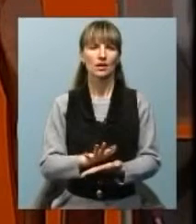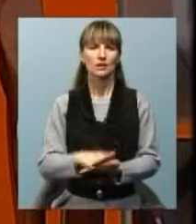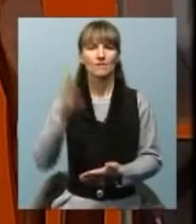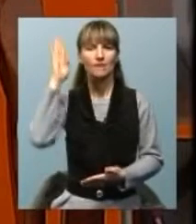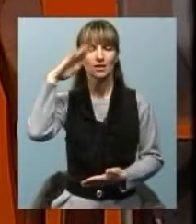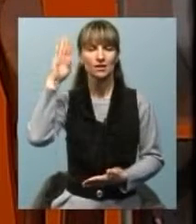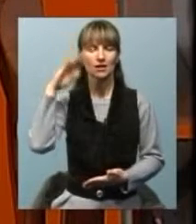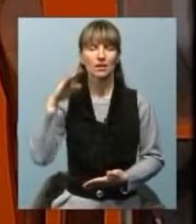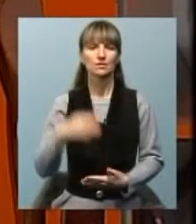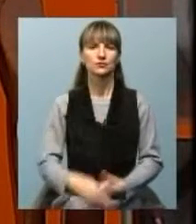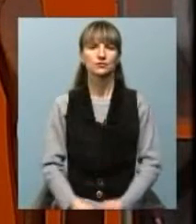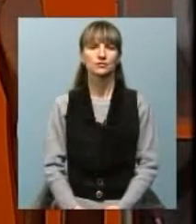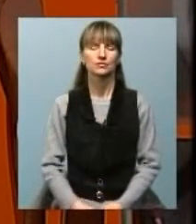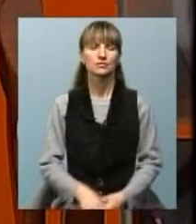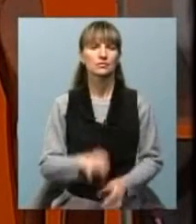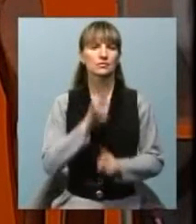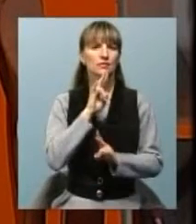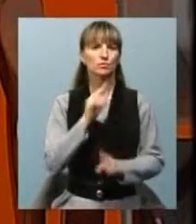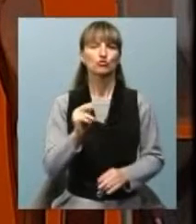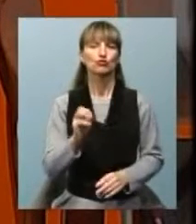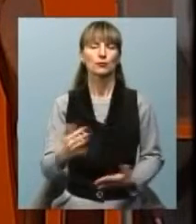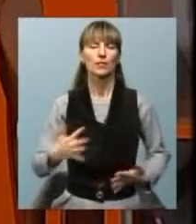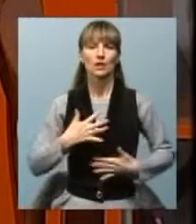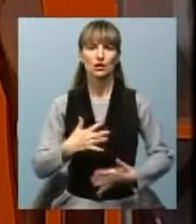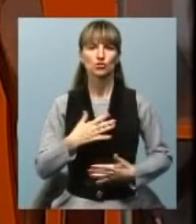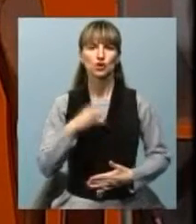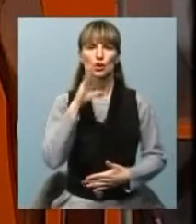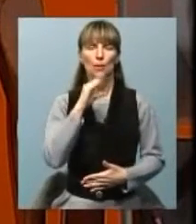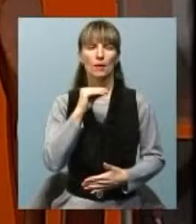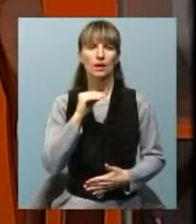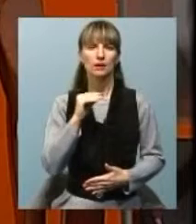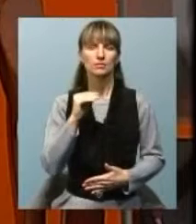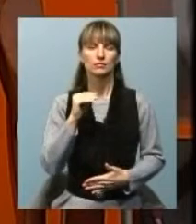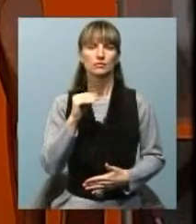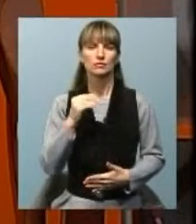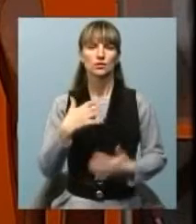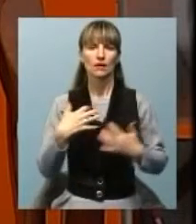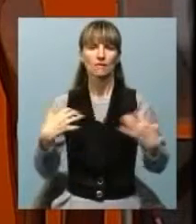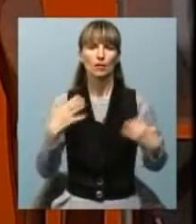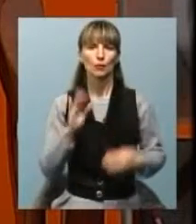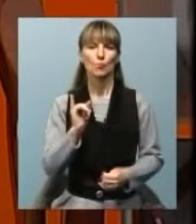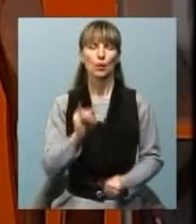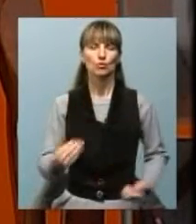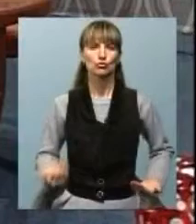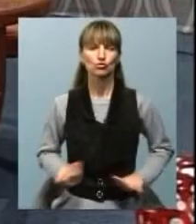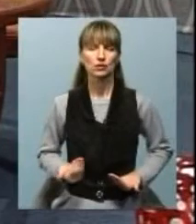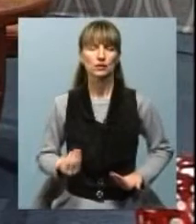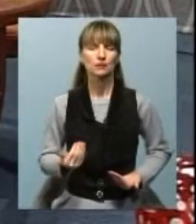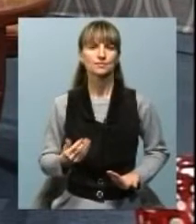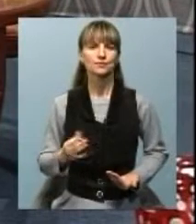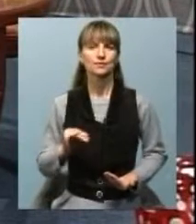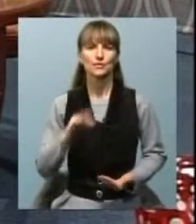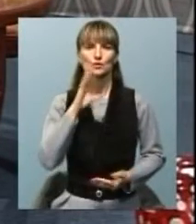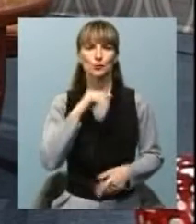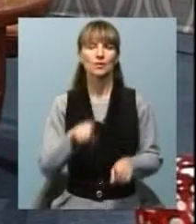вода, не буде чим дишати, собакам буде, животним буде плохо жити. Ну, і всім буде